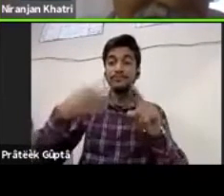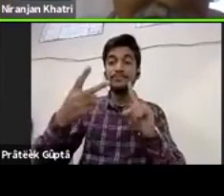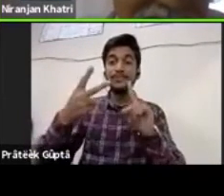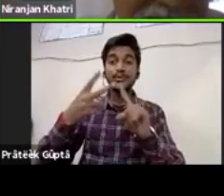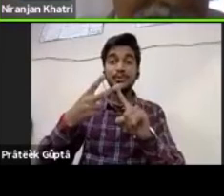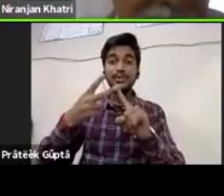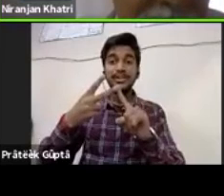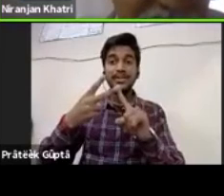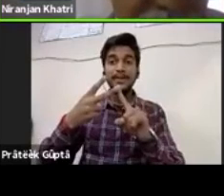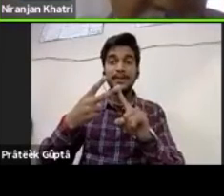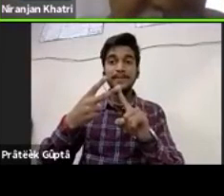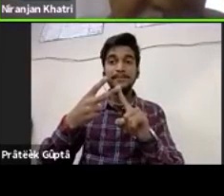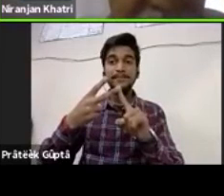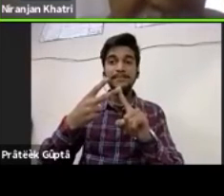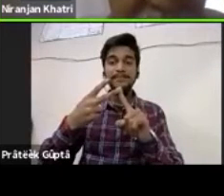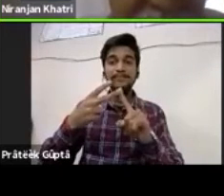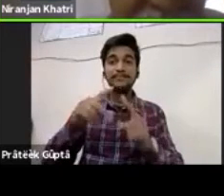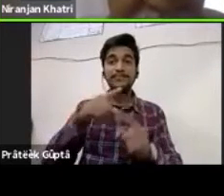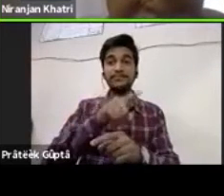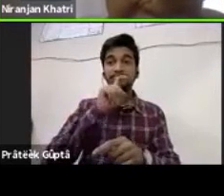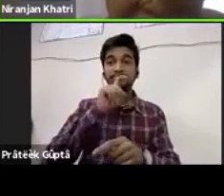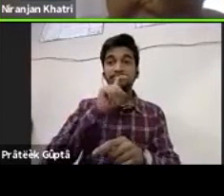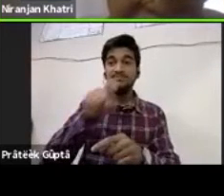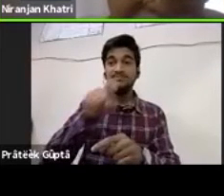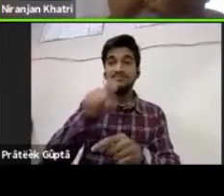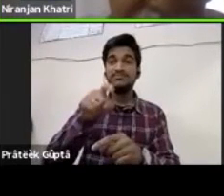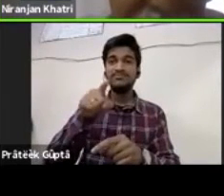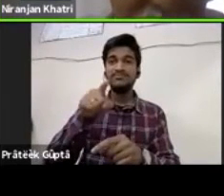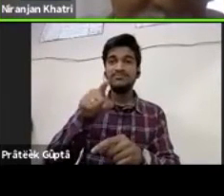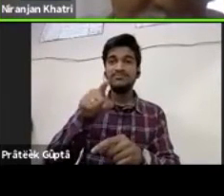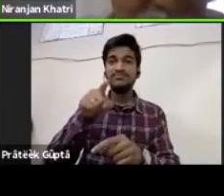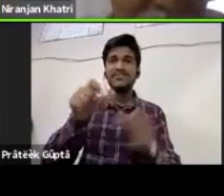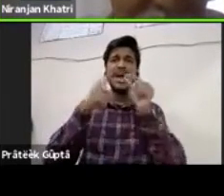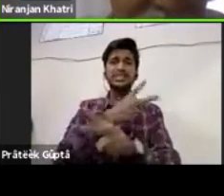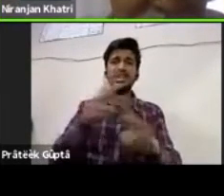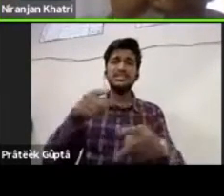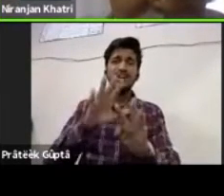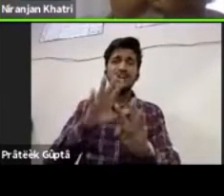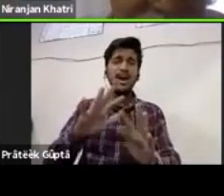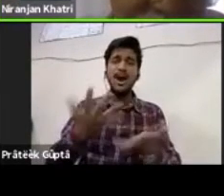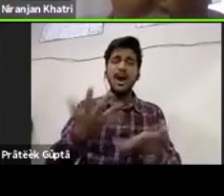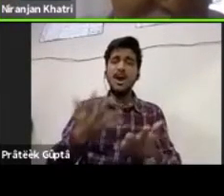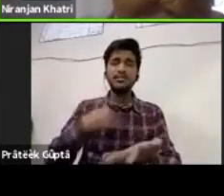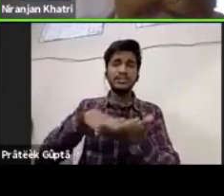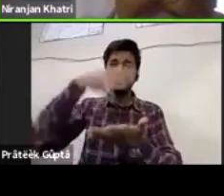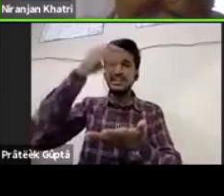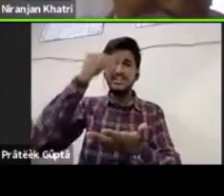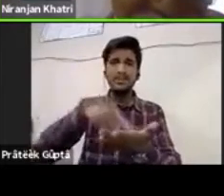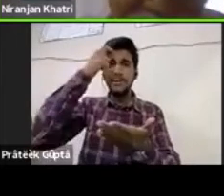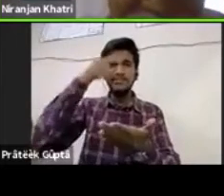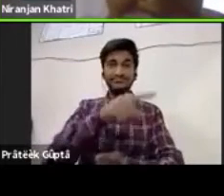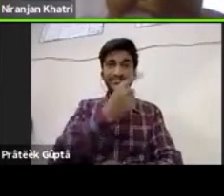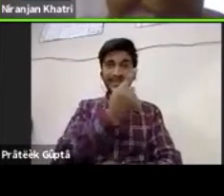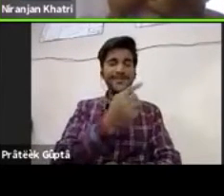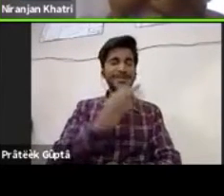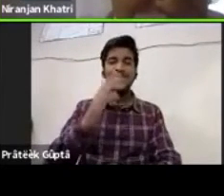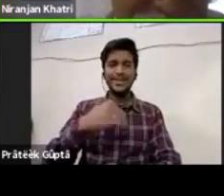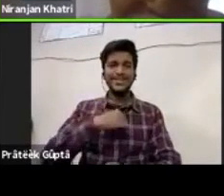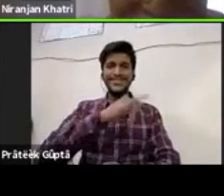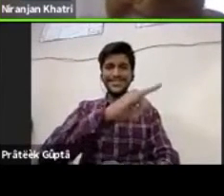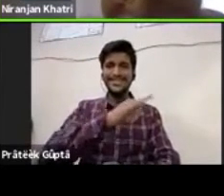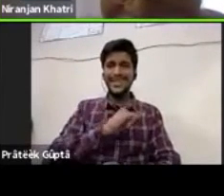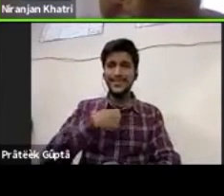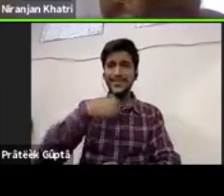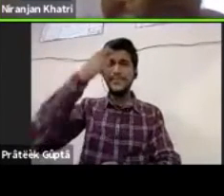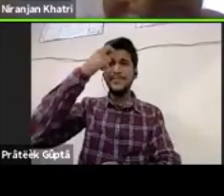कहते हैं कि ऐप्स चेंज होते रहते हैं, हम कैसे सीखें? ये प्रॉब्लम खाली आप ही को नहीं है, मुझे भी है। मैं भी बड़े